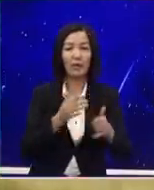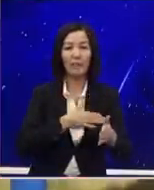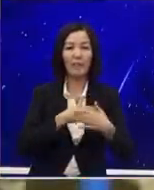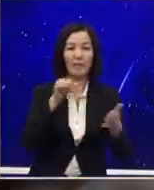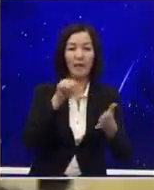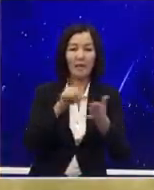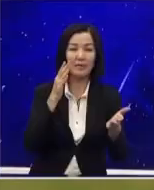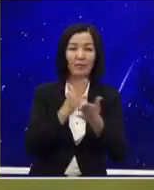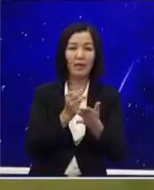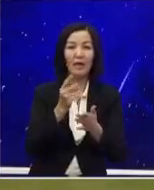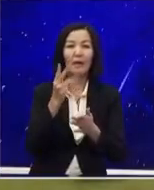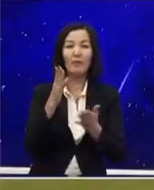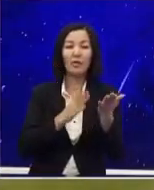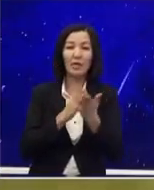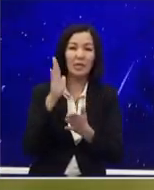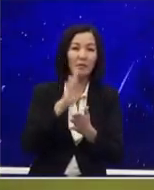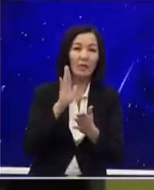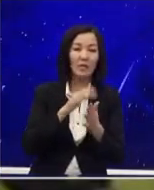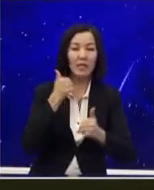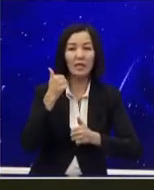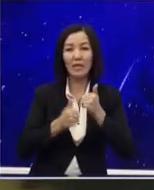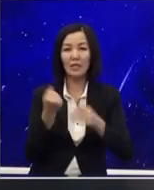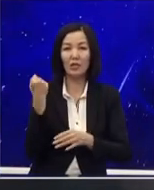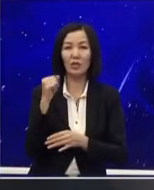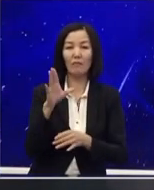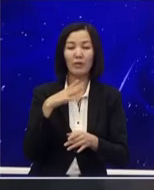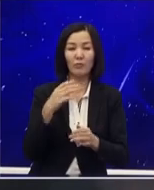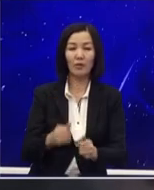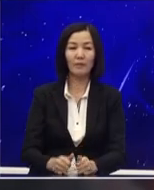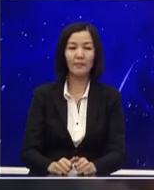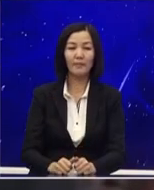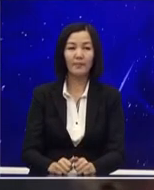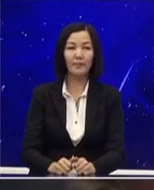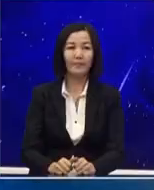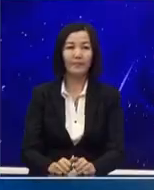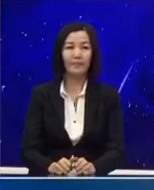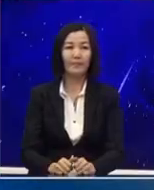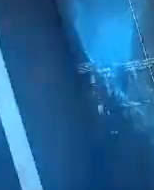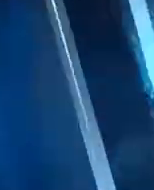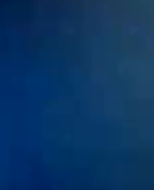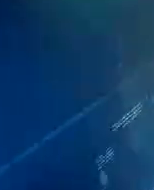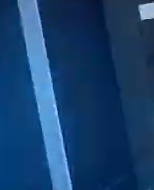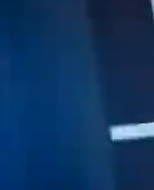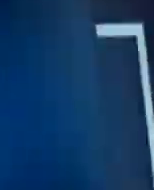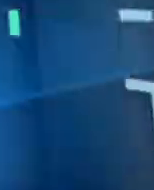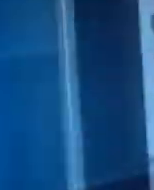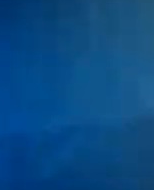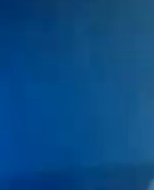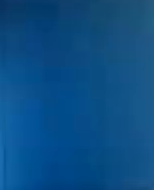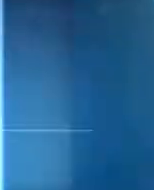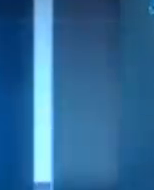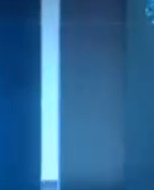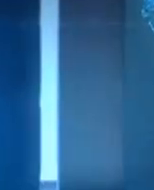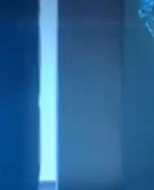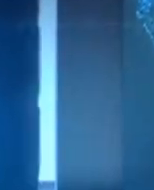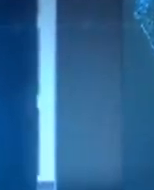қатысып келеді. Бірнеше рет қызметтік иттер сайысында жүлделі орындарға ие болған. Медет Жұмабай қорғаныс министрлігіне қарасты Қапшағай гарнизоны